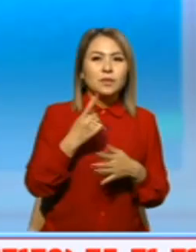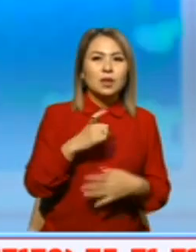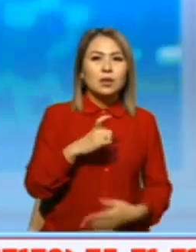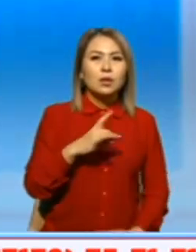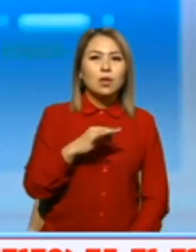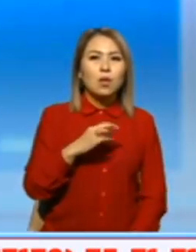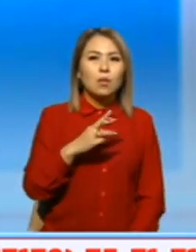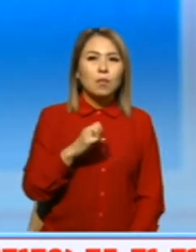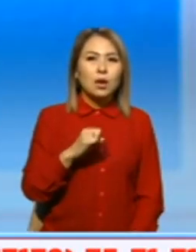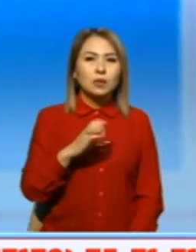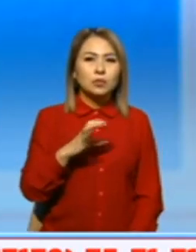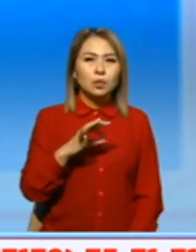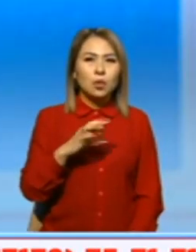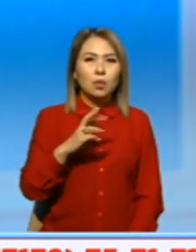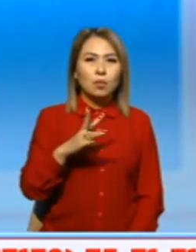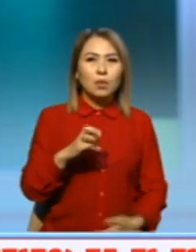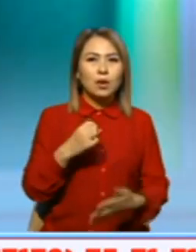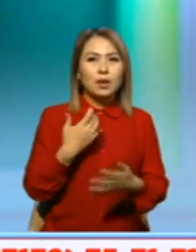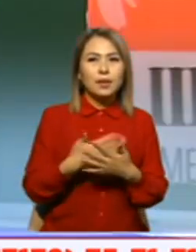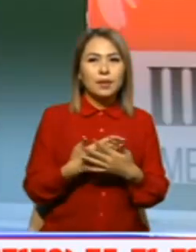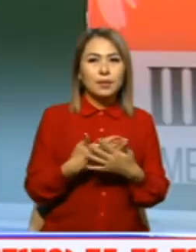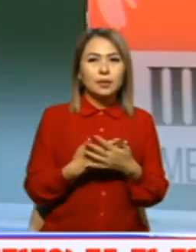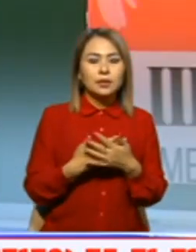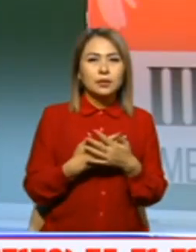хромосомалық патологияларды, мысалы,